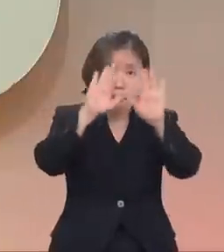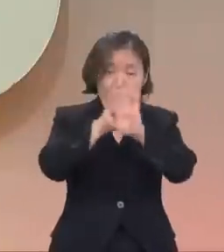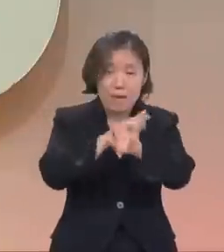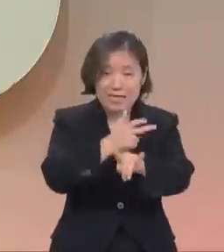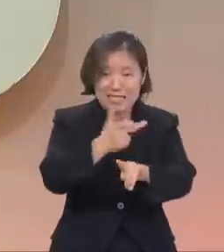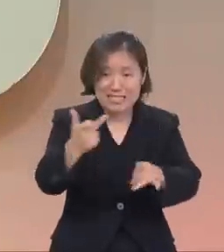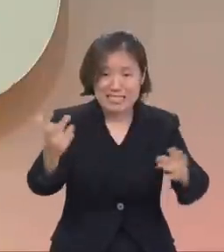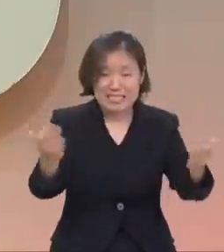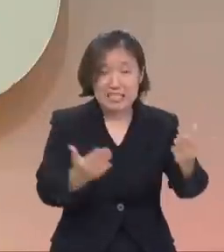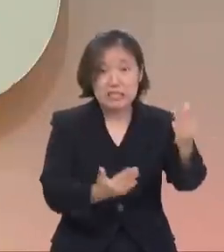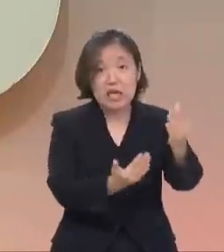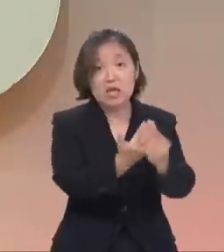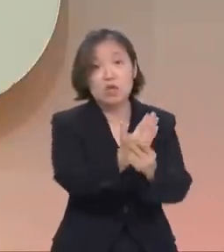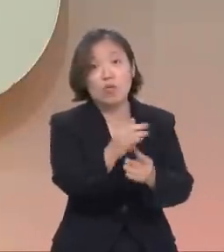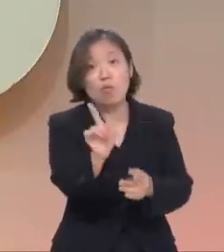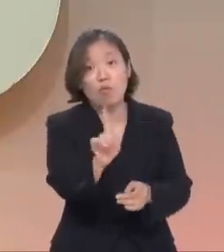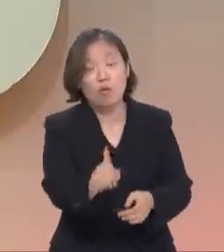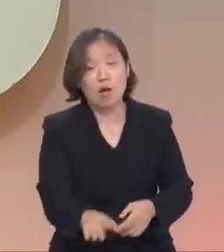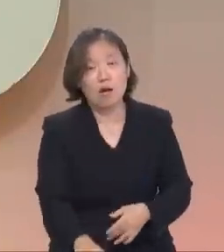거예요